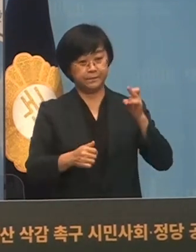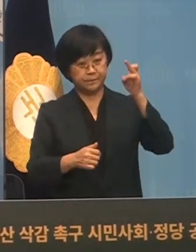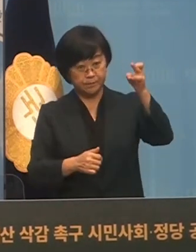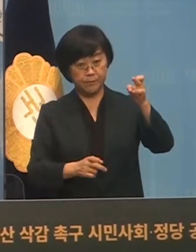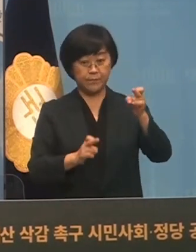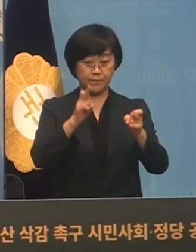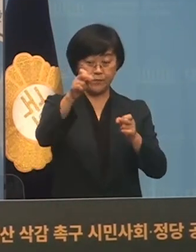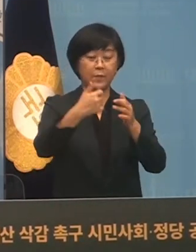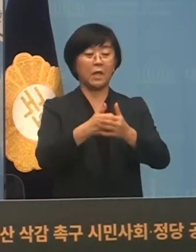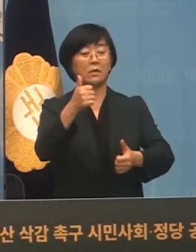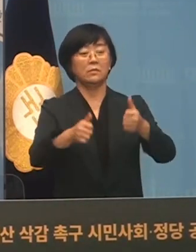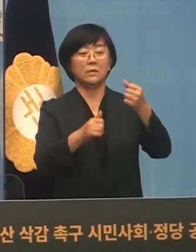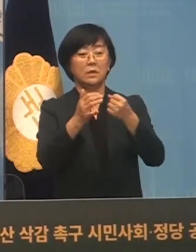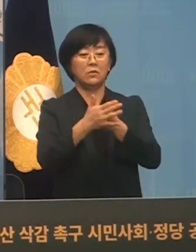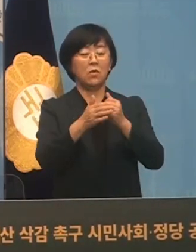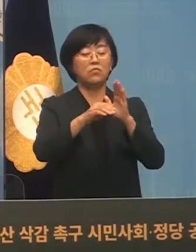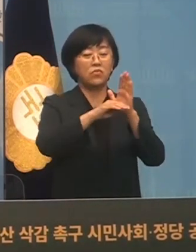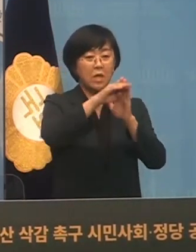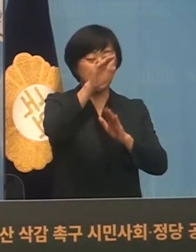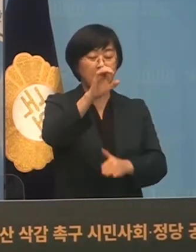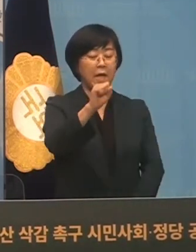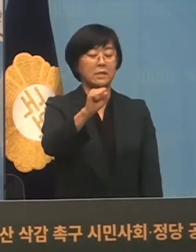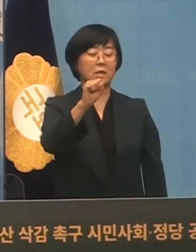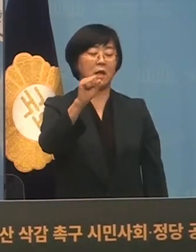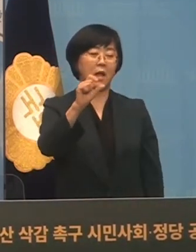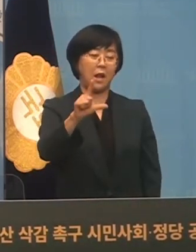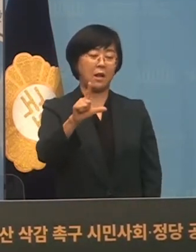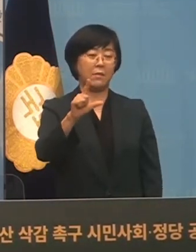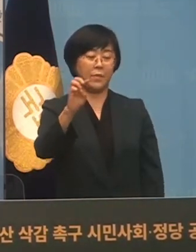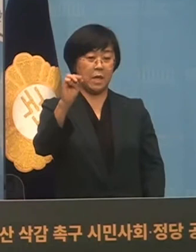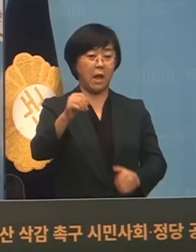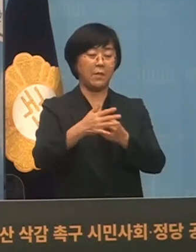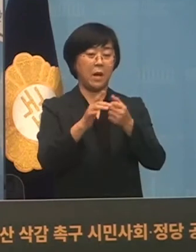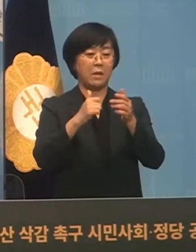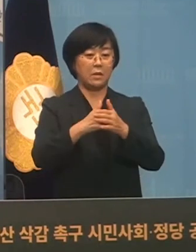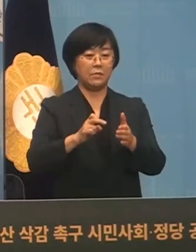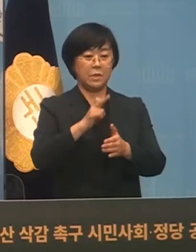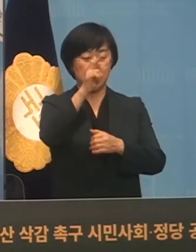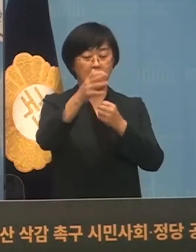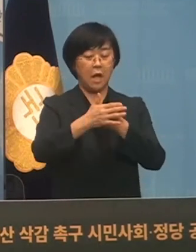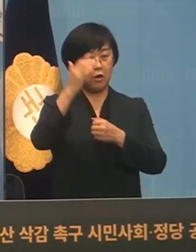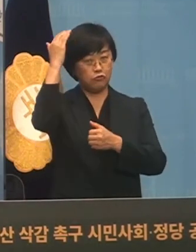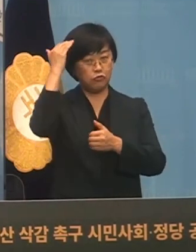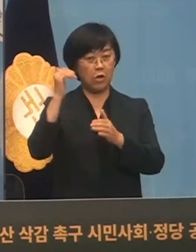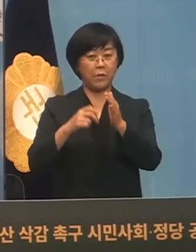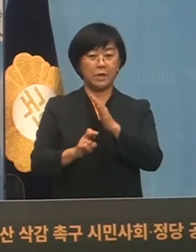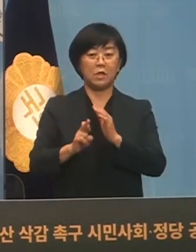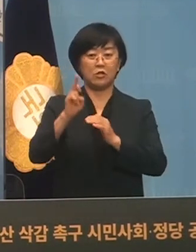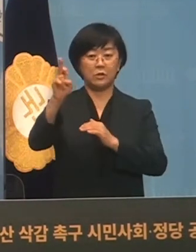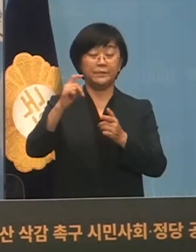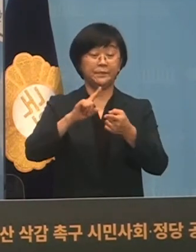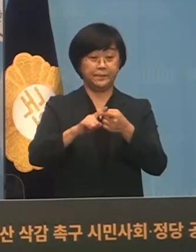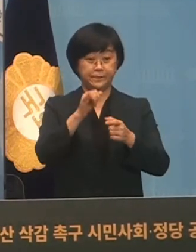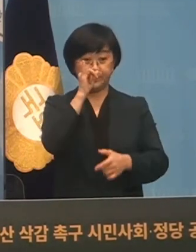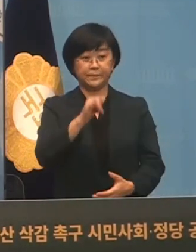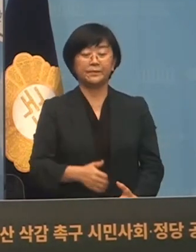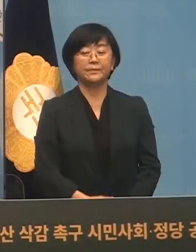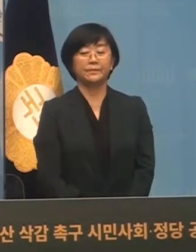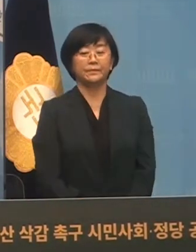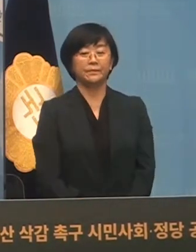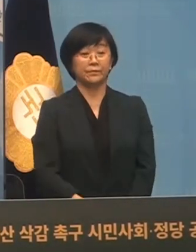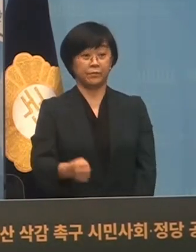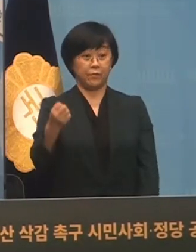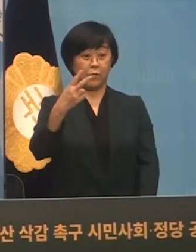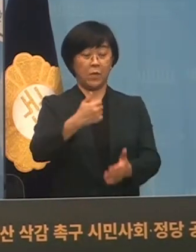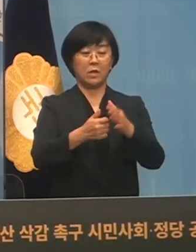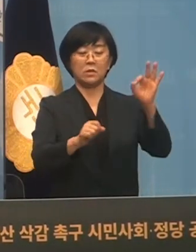발사 시험을 진행한 데 이어 북한의 SLBM 등 미사일 발사 시험을 남한은 한국형 발사체 누리호 발사를 이어왔습니다.